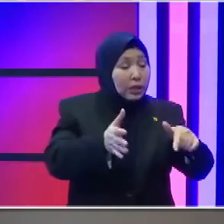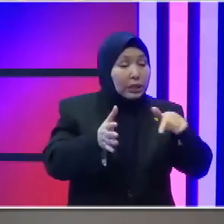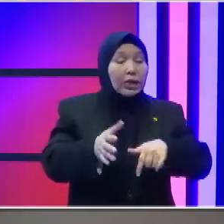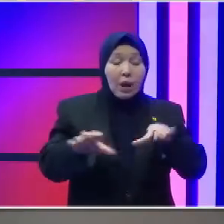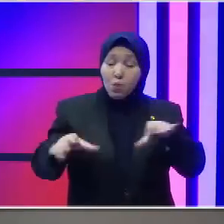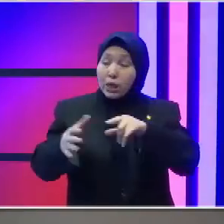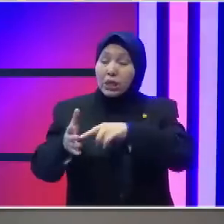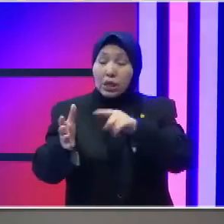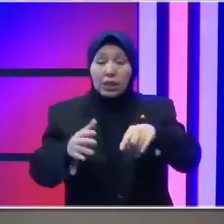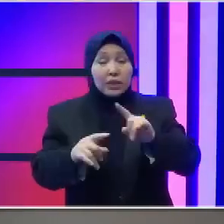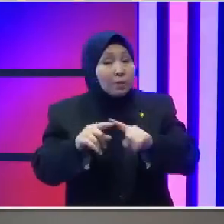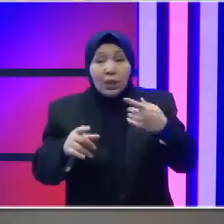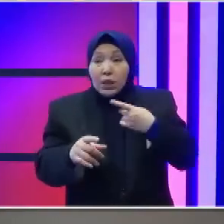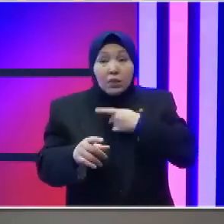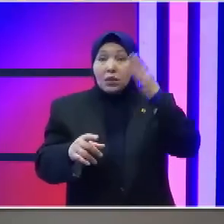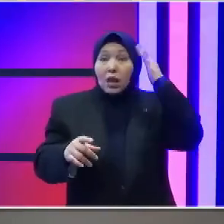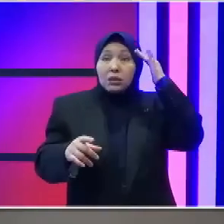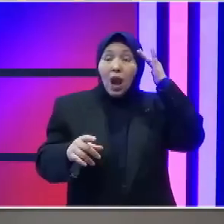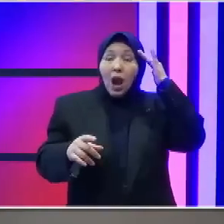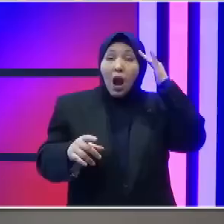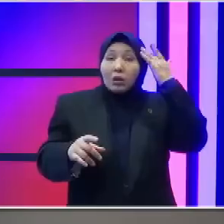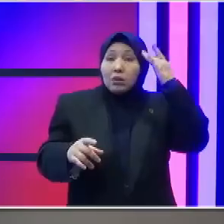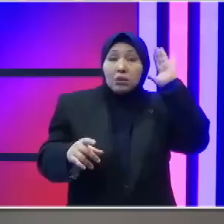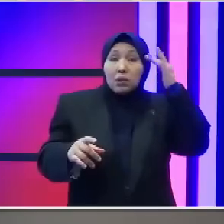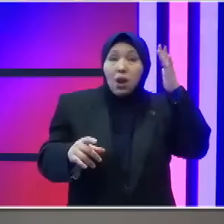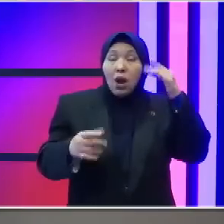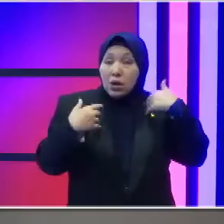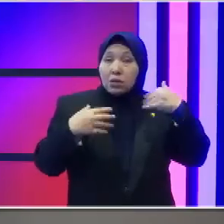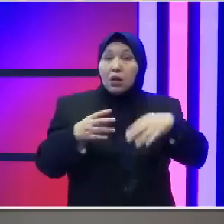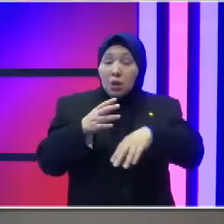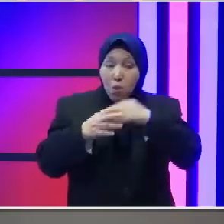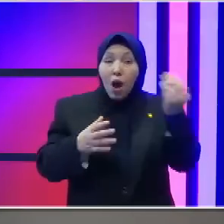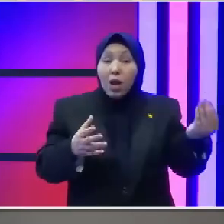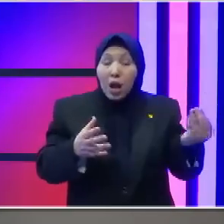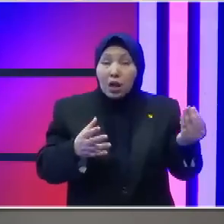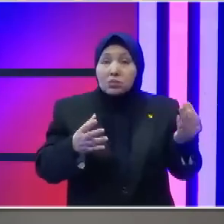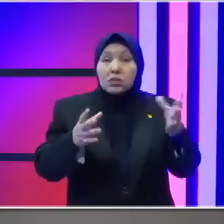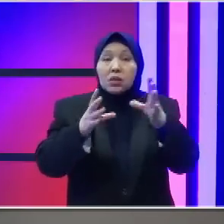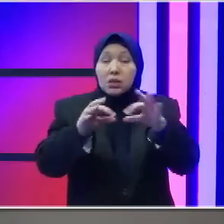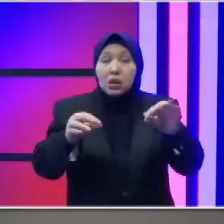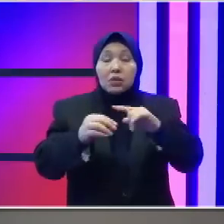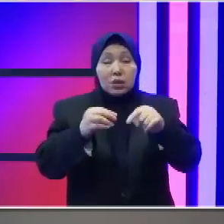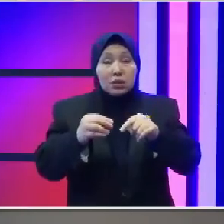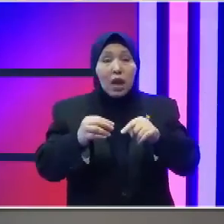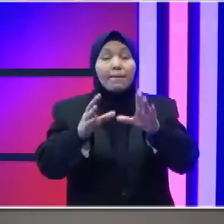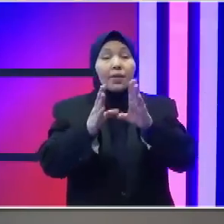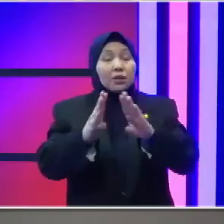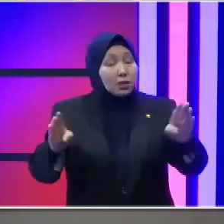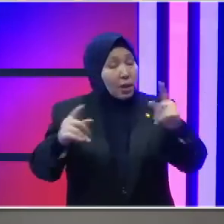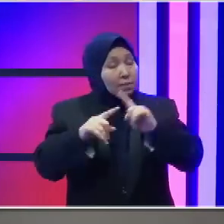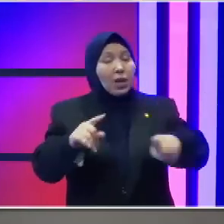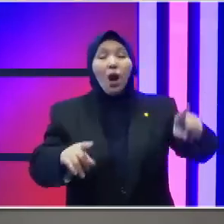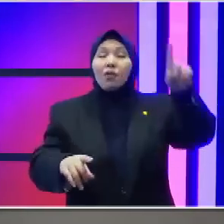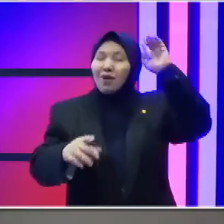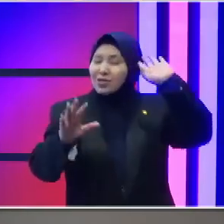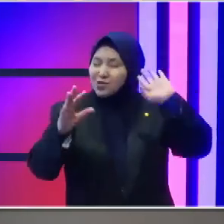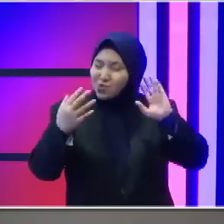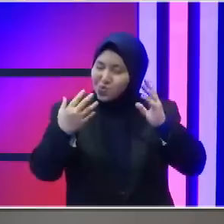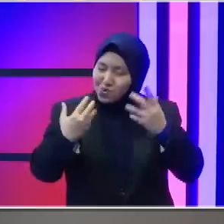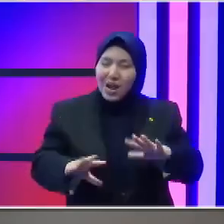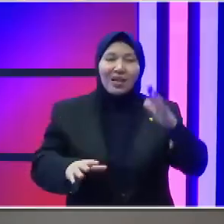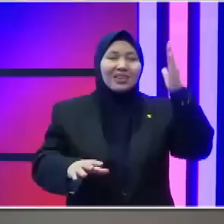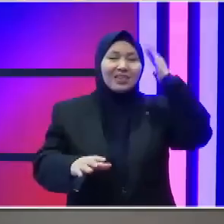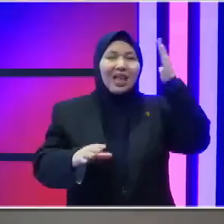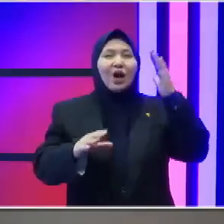tak tahu bahawa besok kita akan terkeluar tak berita tentang rahsia tersebut, tetapi rupa-rupanya Allah yang tahu perkara ini. Jadi